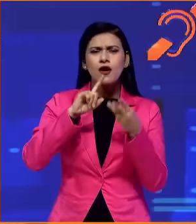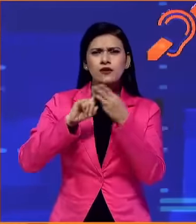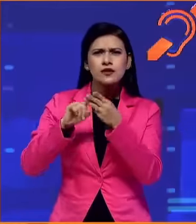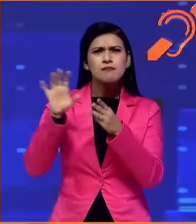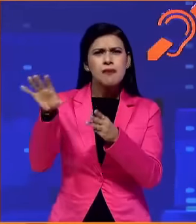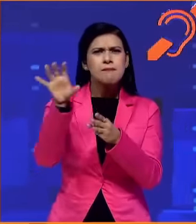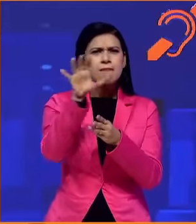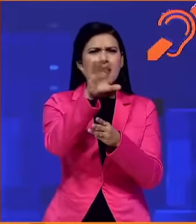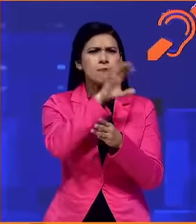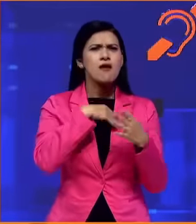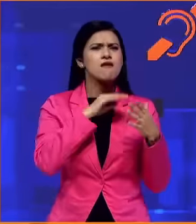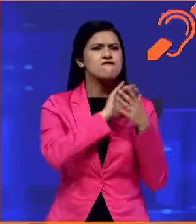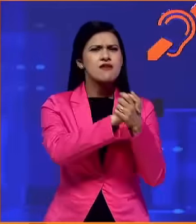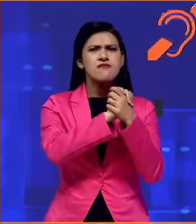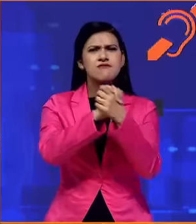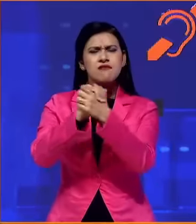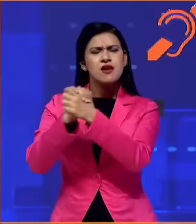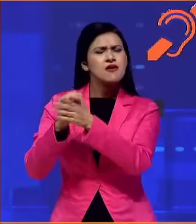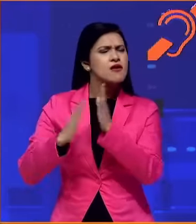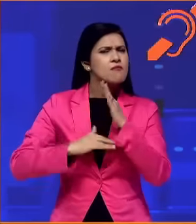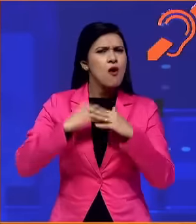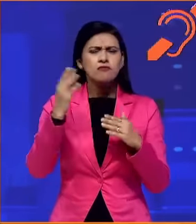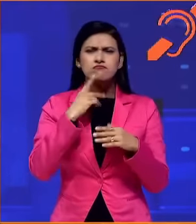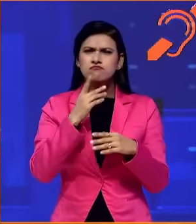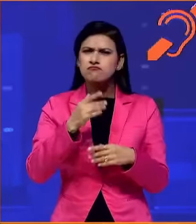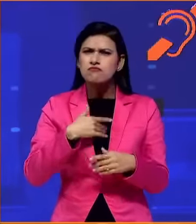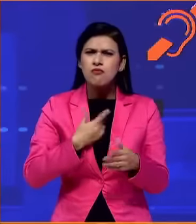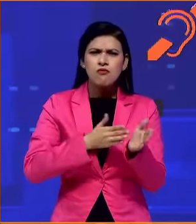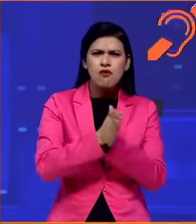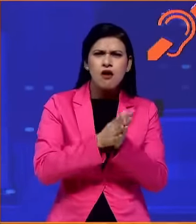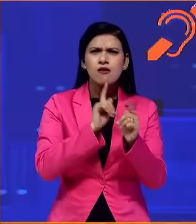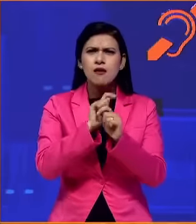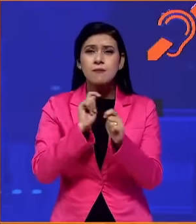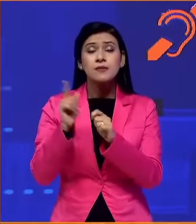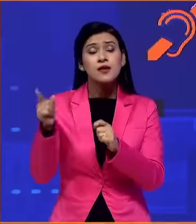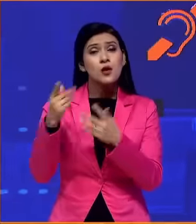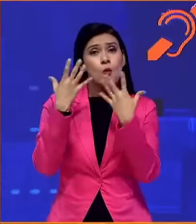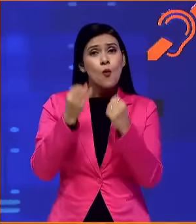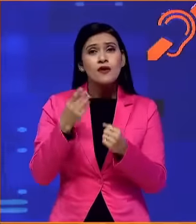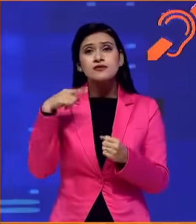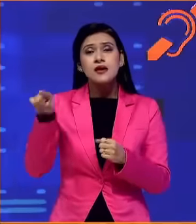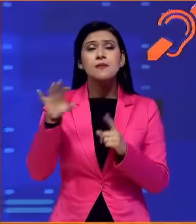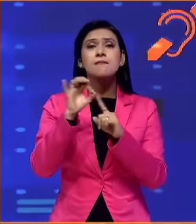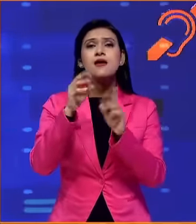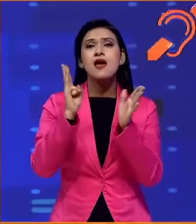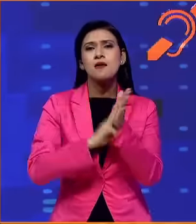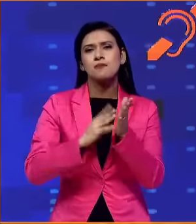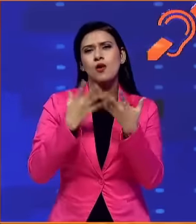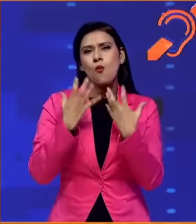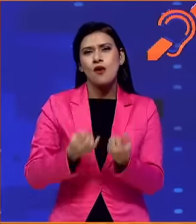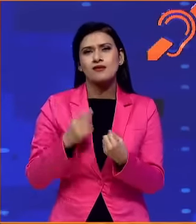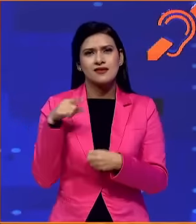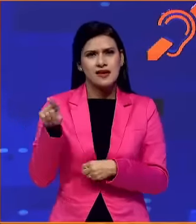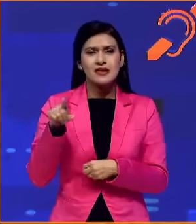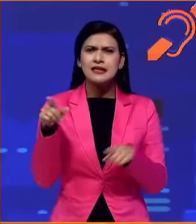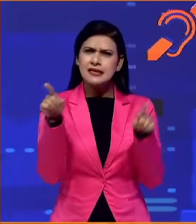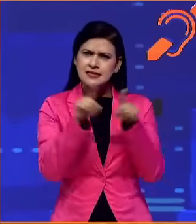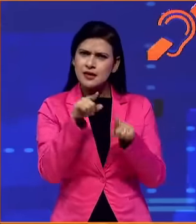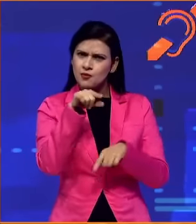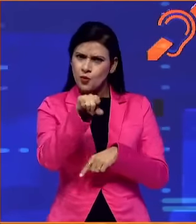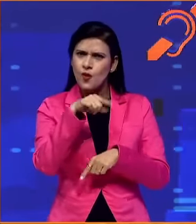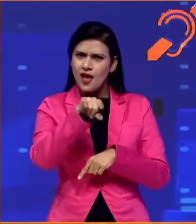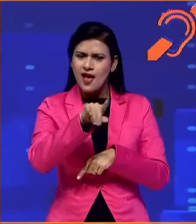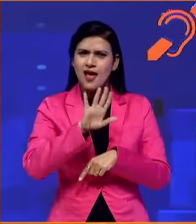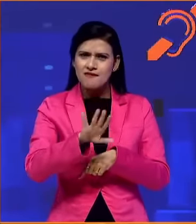हरपार्टीमेंउनकेदोस्तथे। औरउनकीमहत्वाकांक्षा प्रधानमंत्रीबननेकीथी।तोक्याआपके